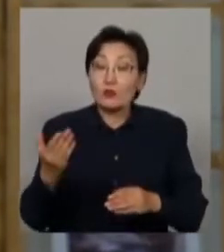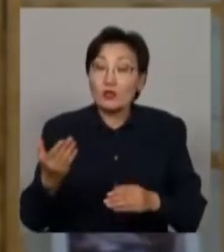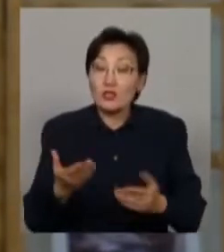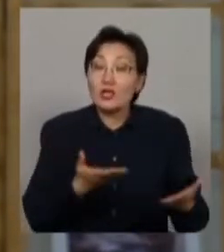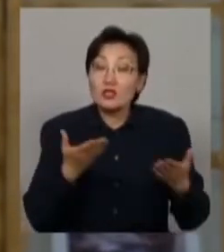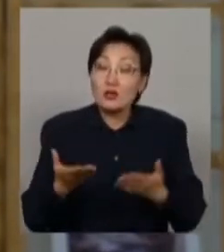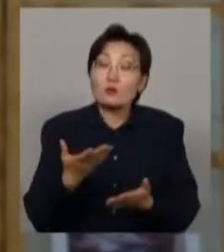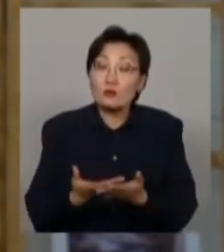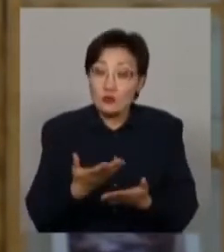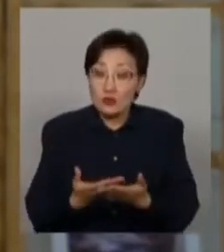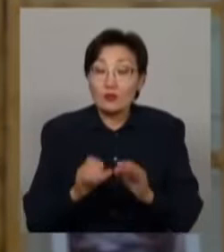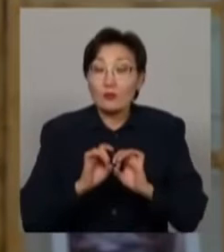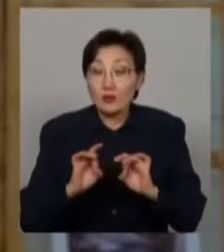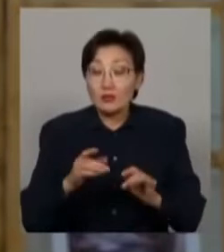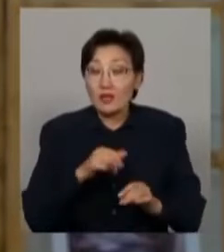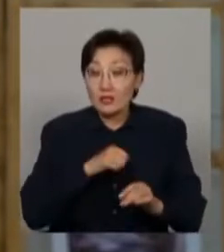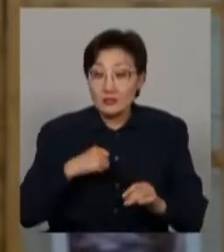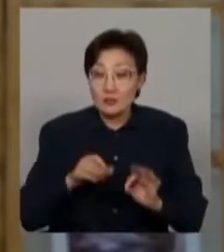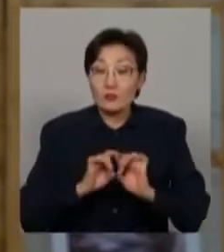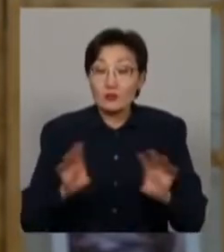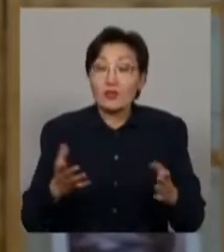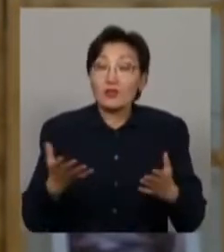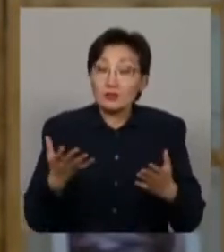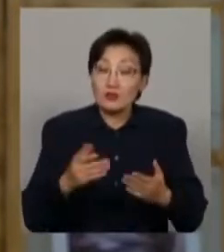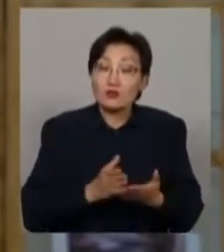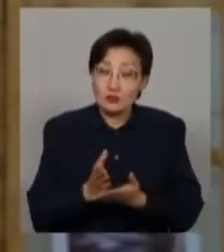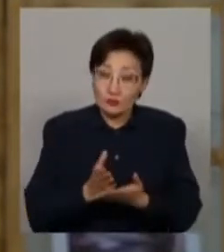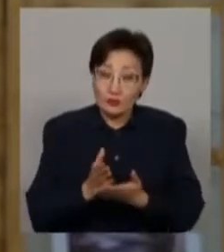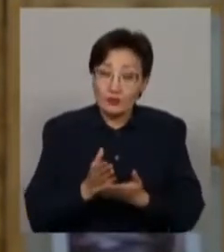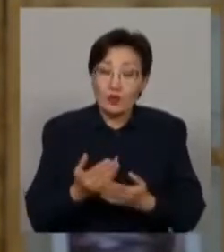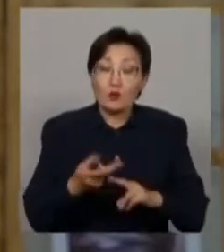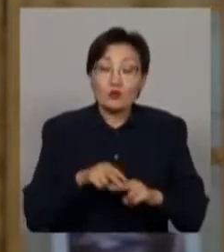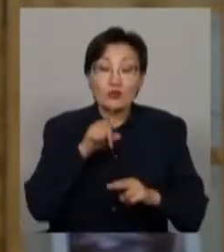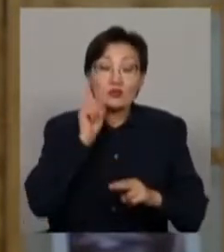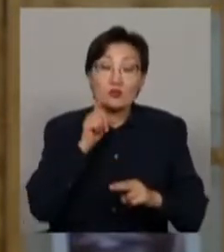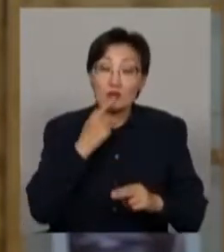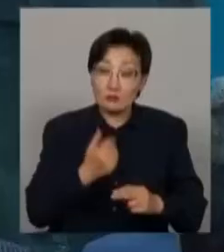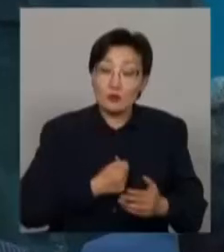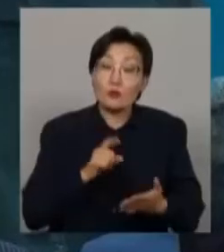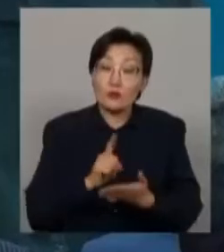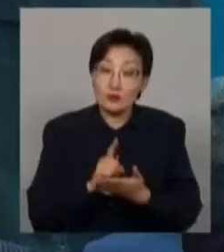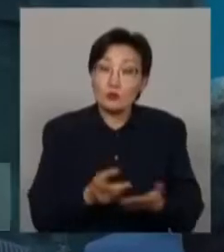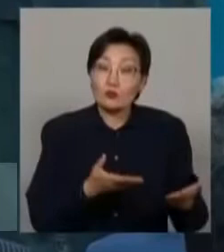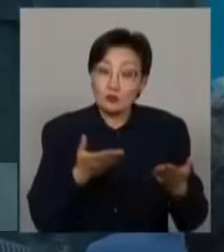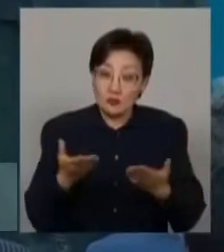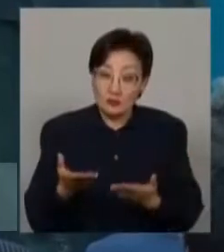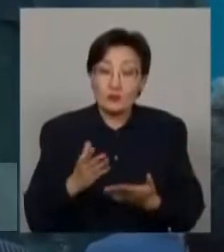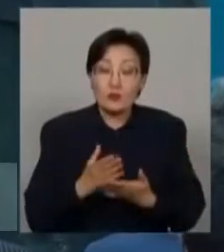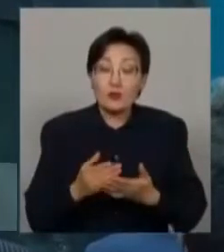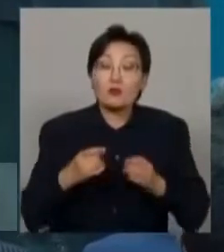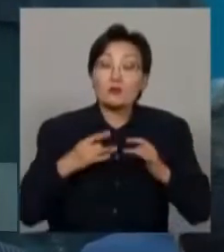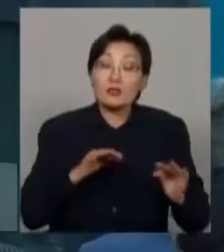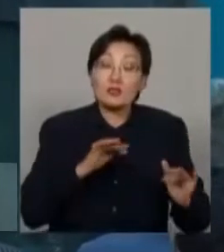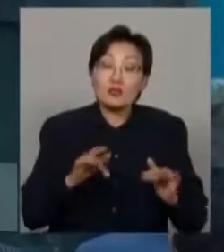екенін көрсетіп, айтқызып, жеткізіп жастарымызды осы міндетін өтеуге шақырып жатырмыз. Салтанатты